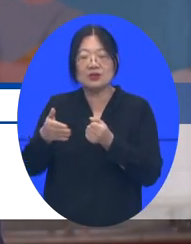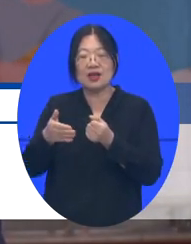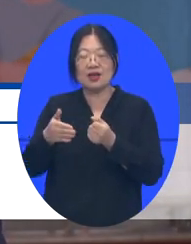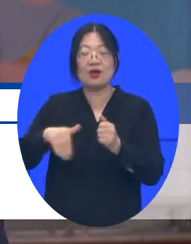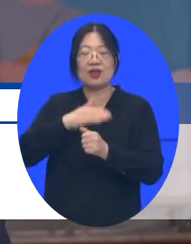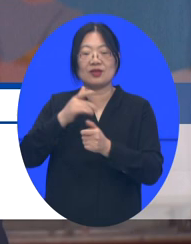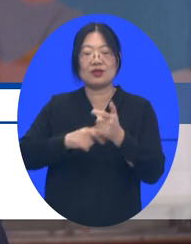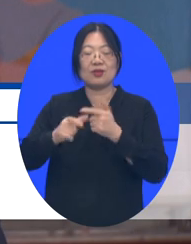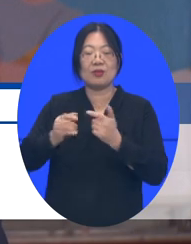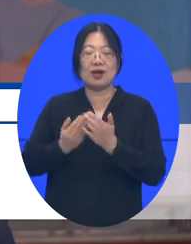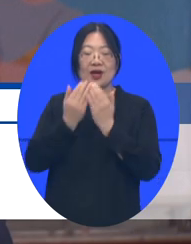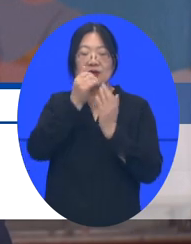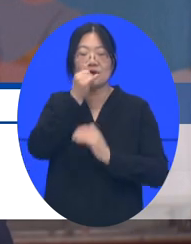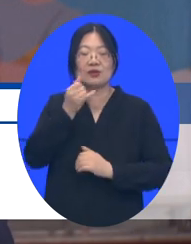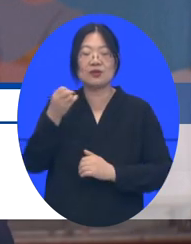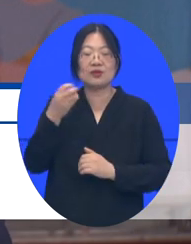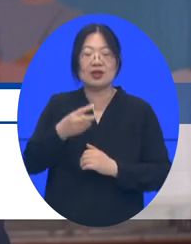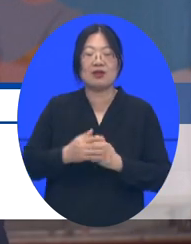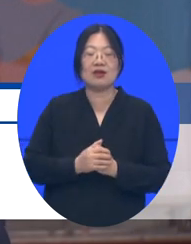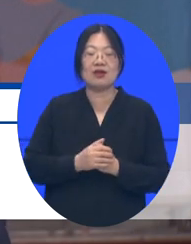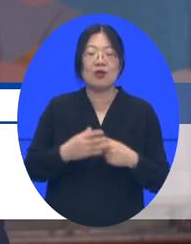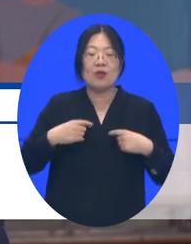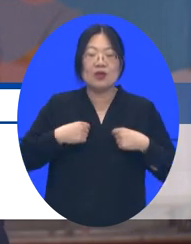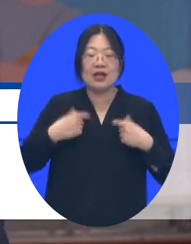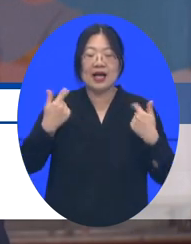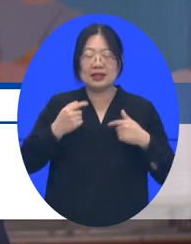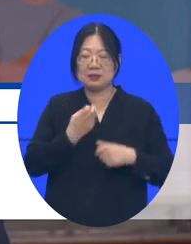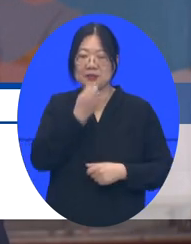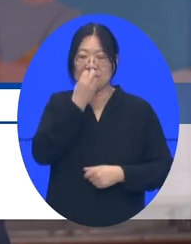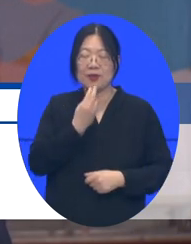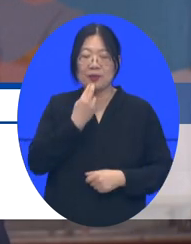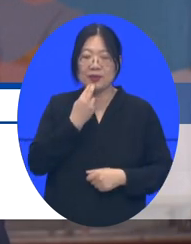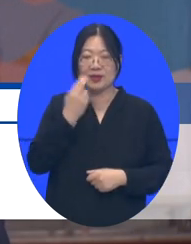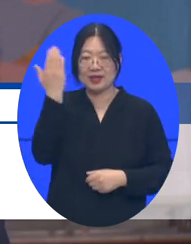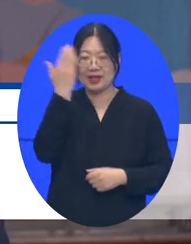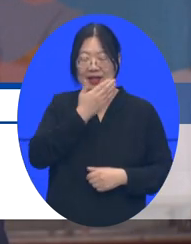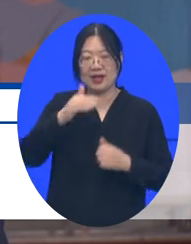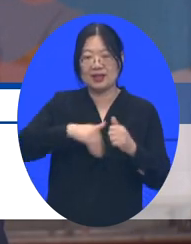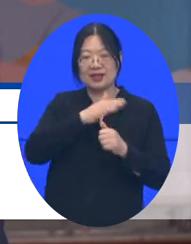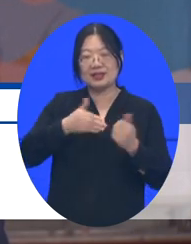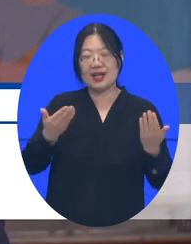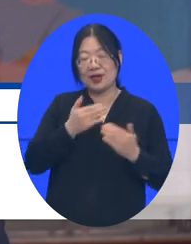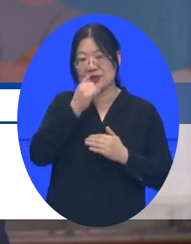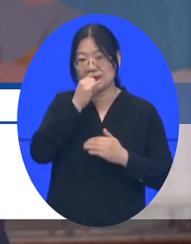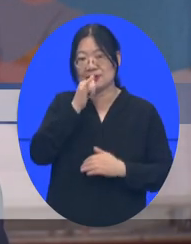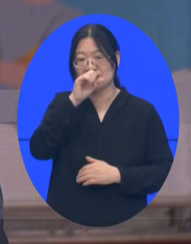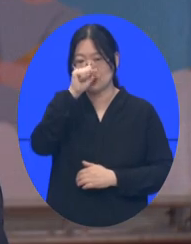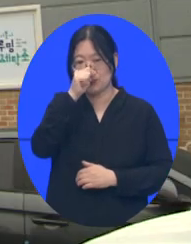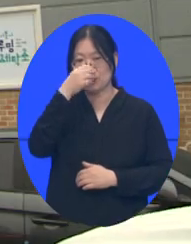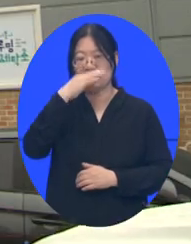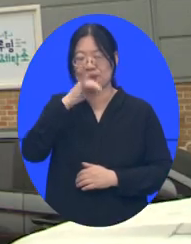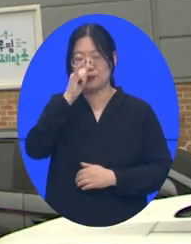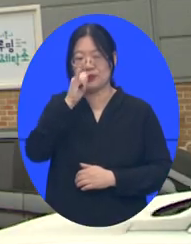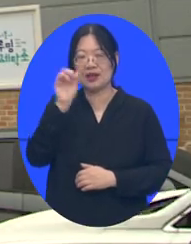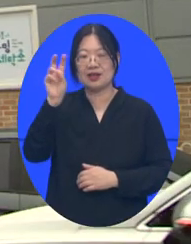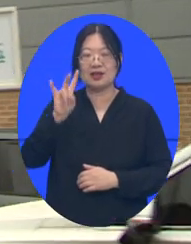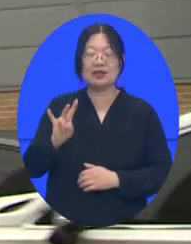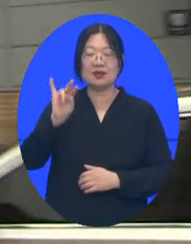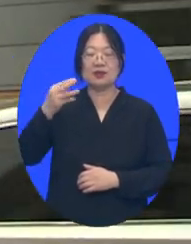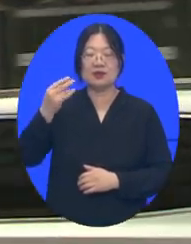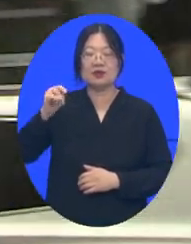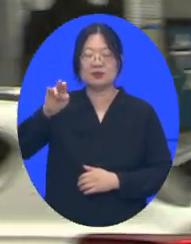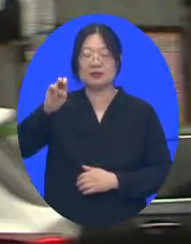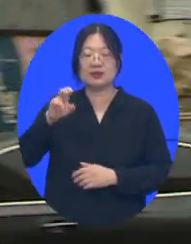우선적으로 좋아지고요. 또 옷을 항상 냄새나지 않고 깨끗한 환경에서 입을 수 있는 그런 장점이 또 있다. 시흥시